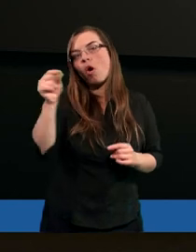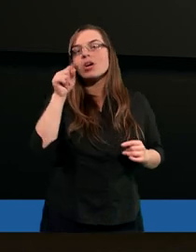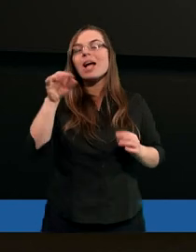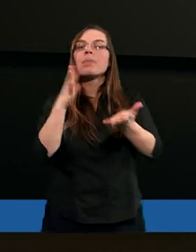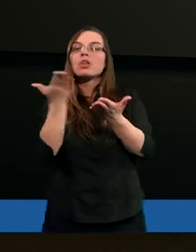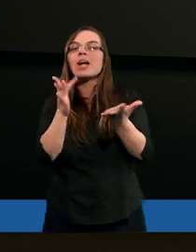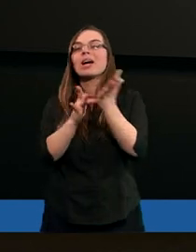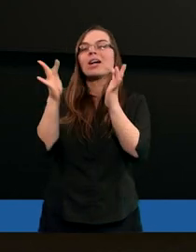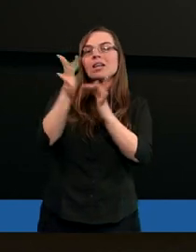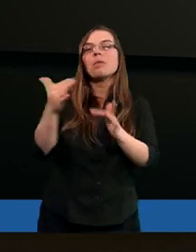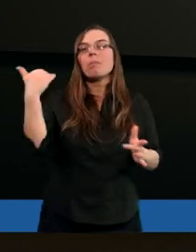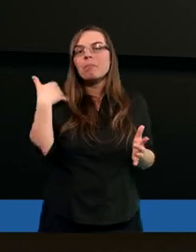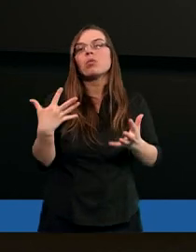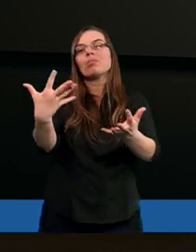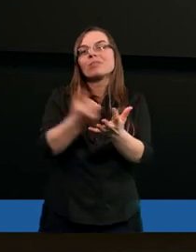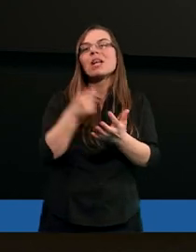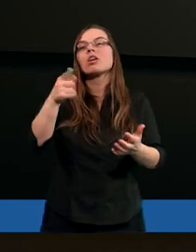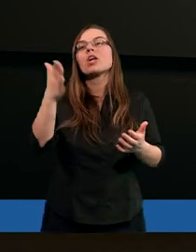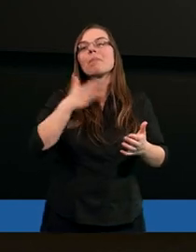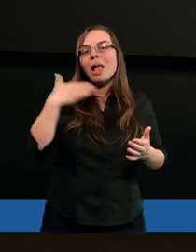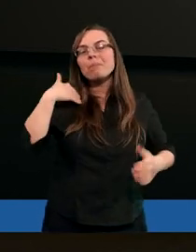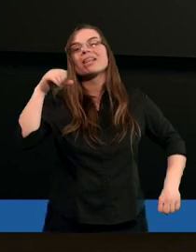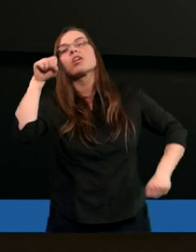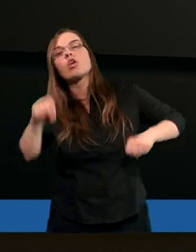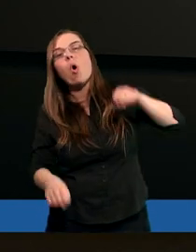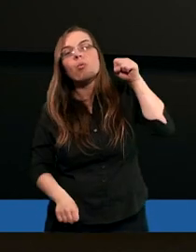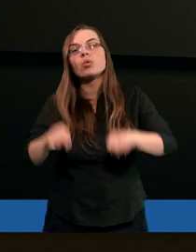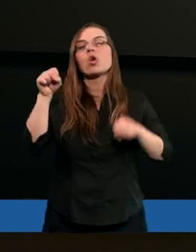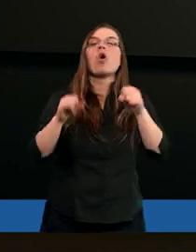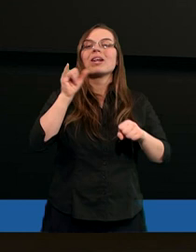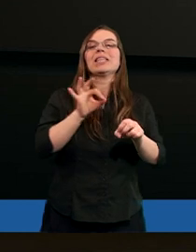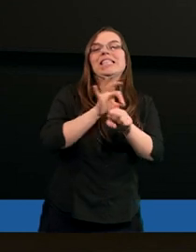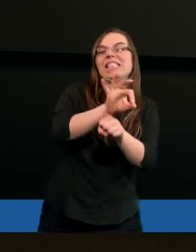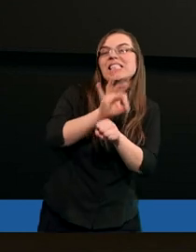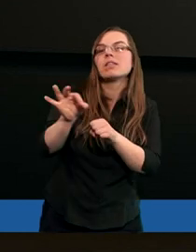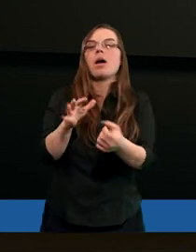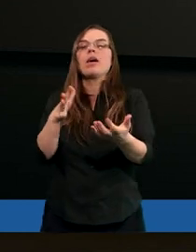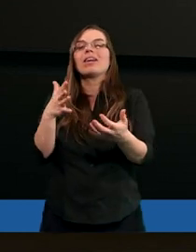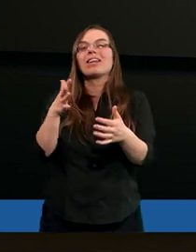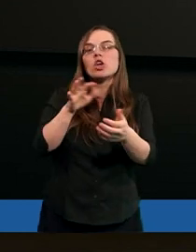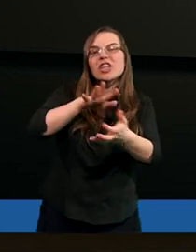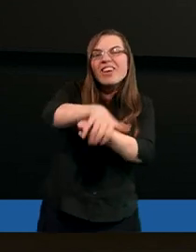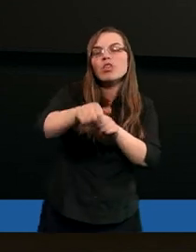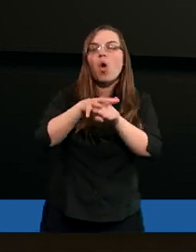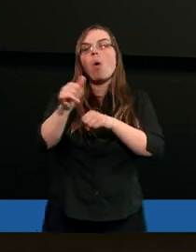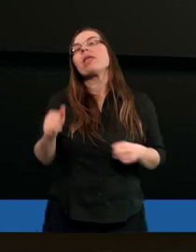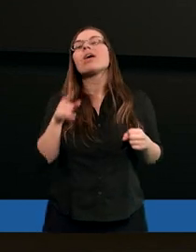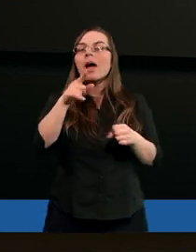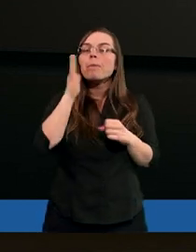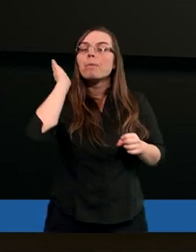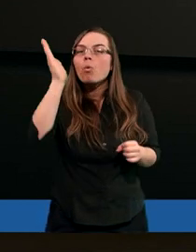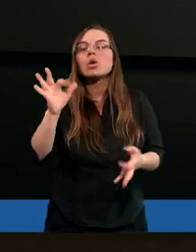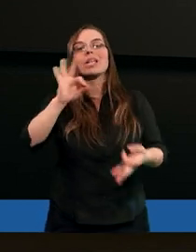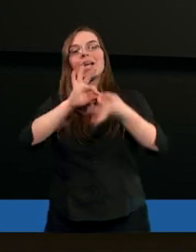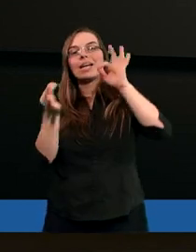tam, gdzie Chrystus był pojmany, gdzie miał być sądzony, gdzie był maltretowany. No ale później,